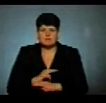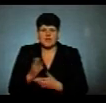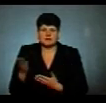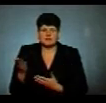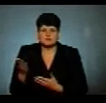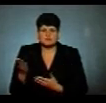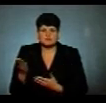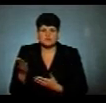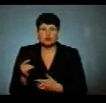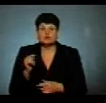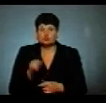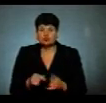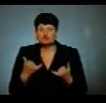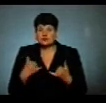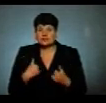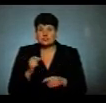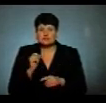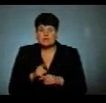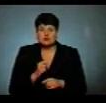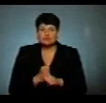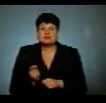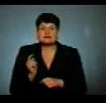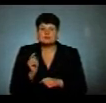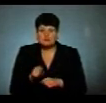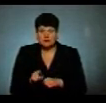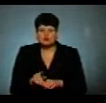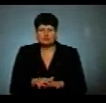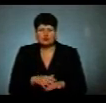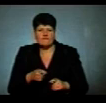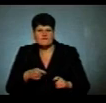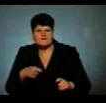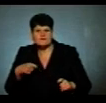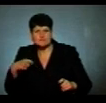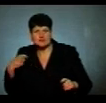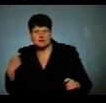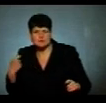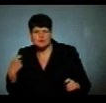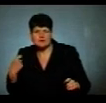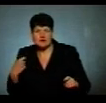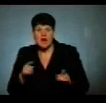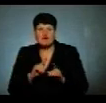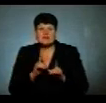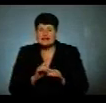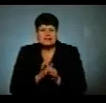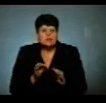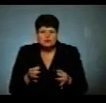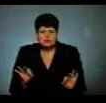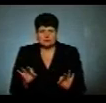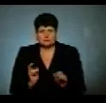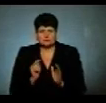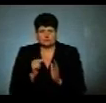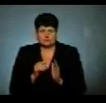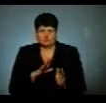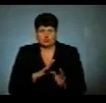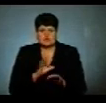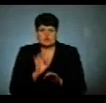смертність. Тому сьогодні наше завдання зробити таким чином, щоб якомога довше відтермінувати, а віддалі взагалі не допустити захворювання, для